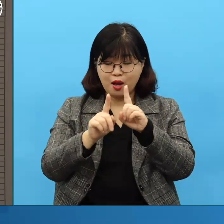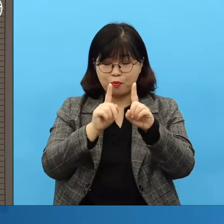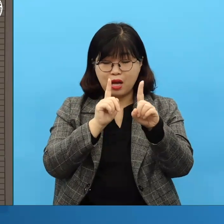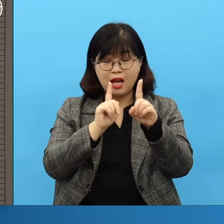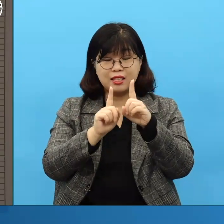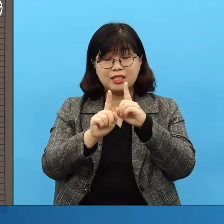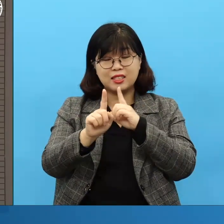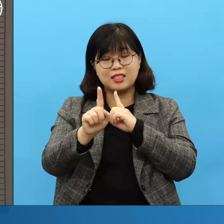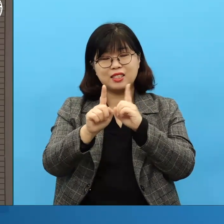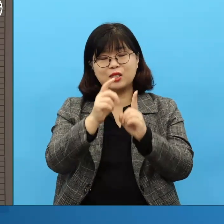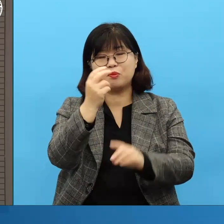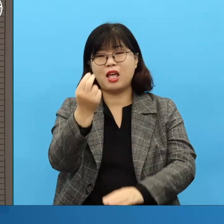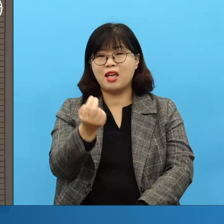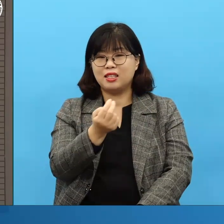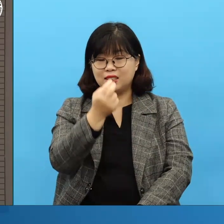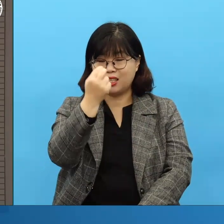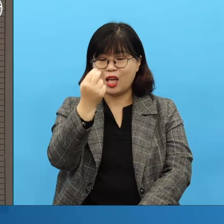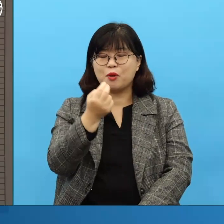귀한 말씀